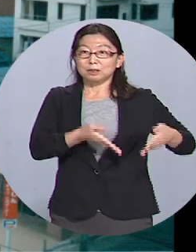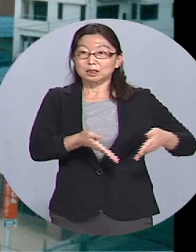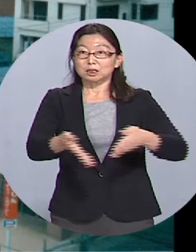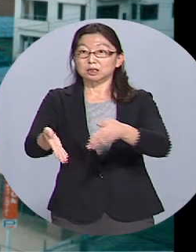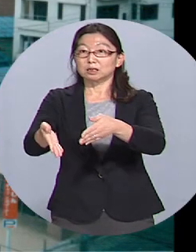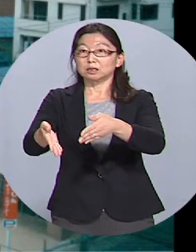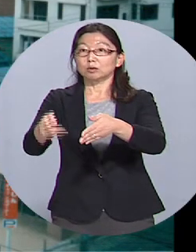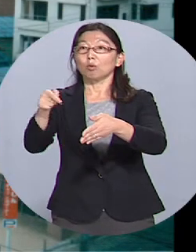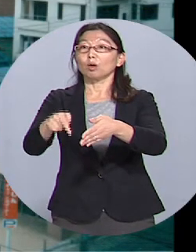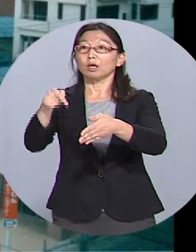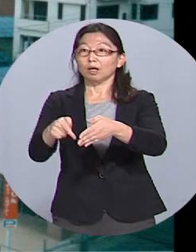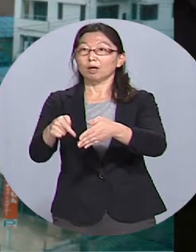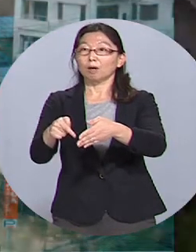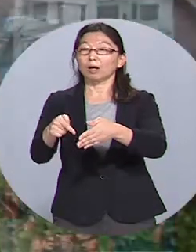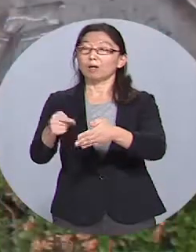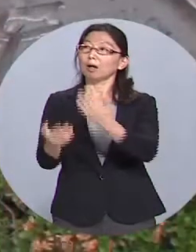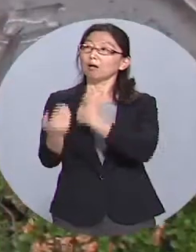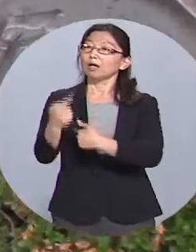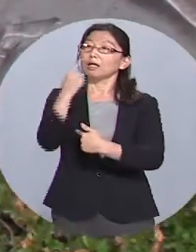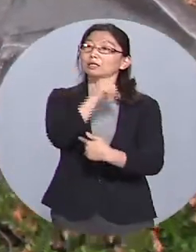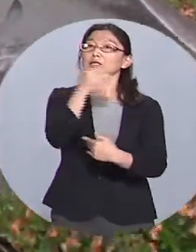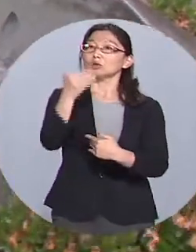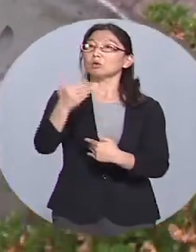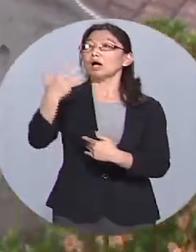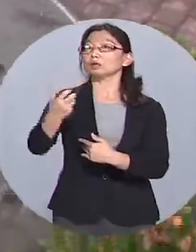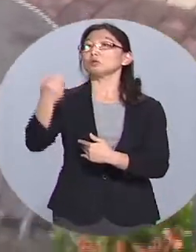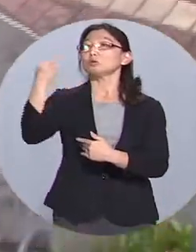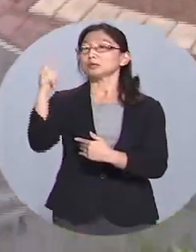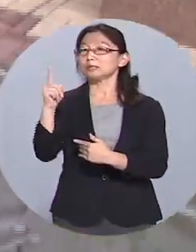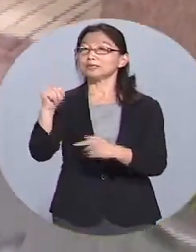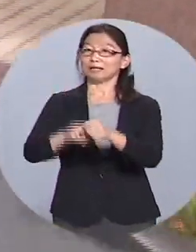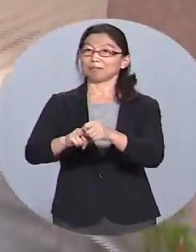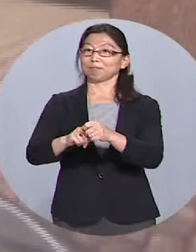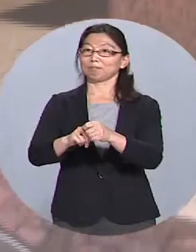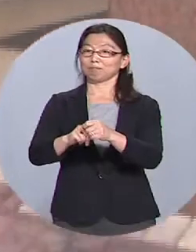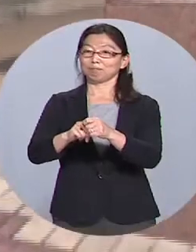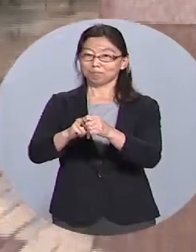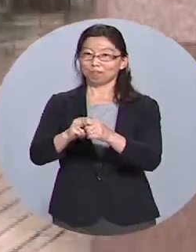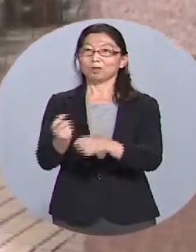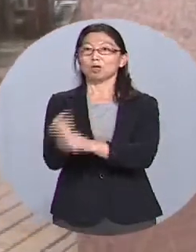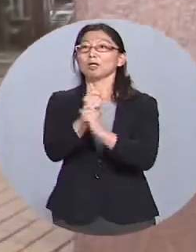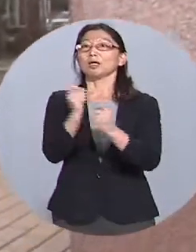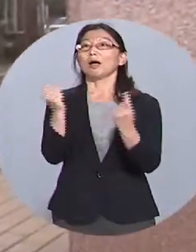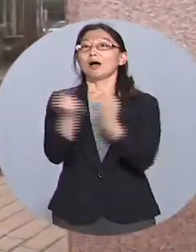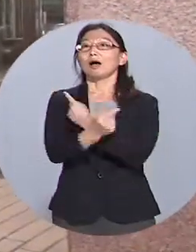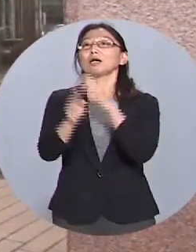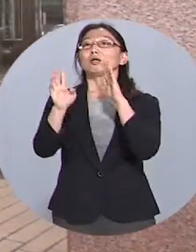のは1989年に改築された時だそうです。